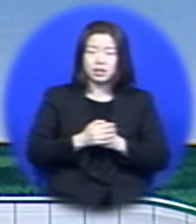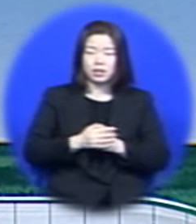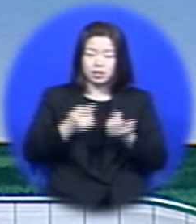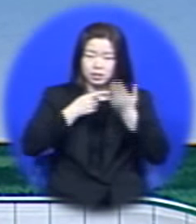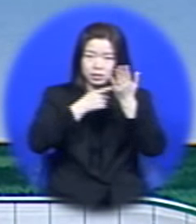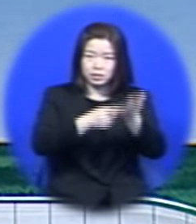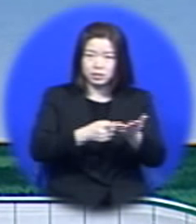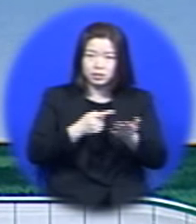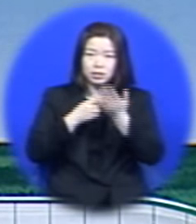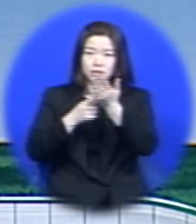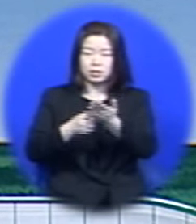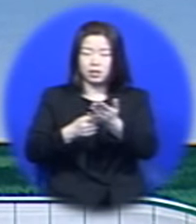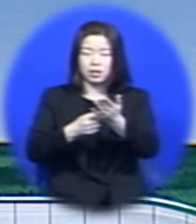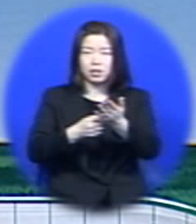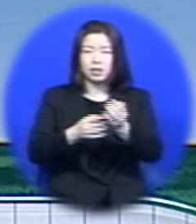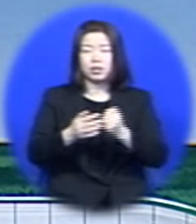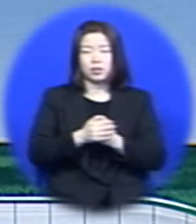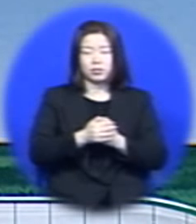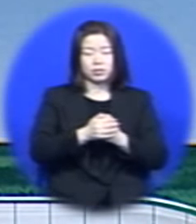제안했습니다.